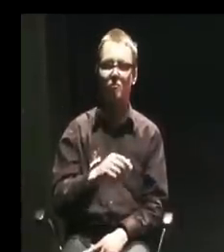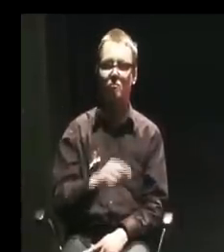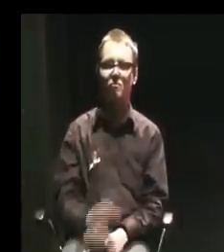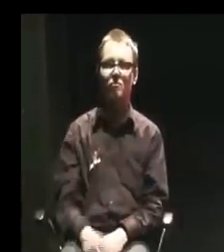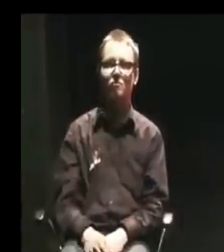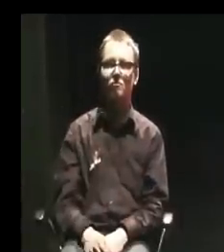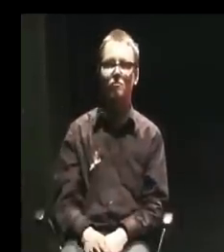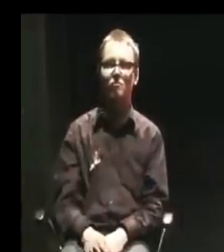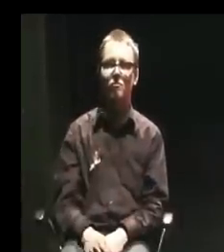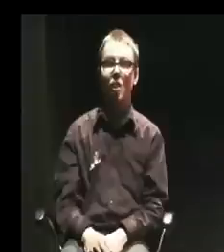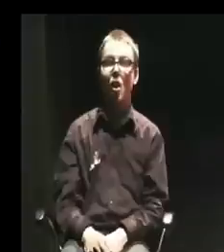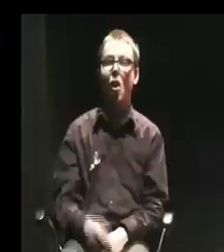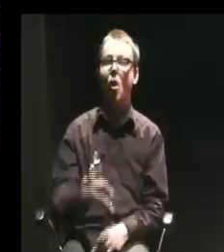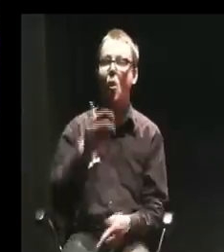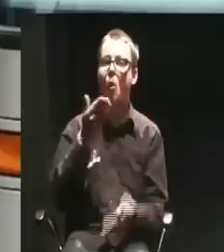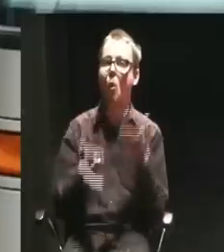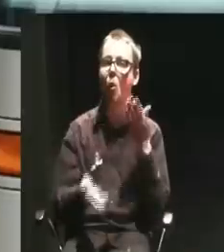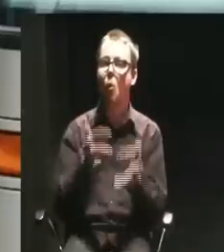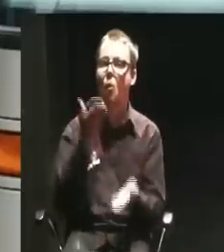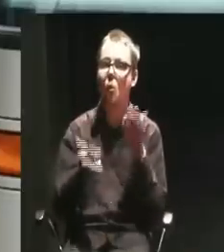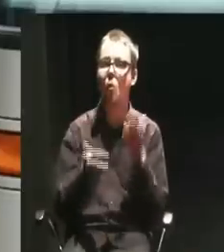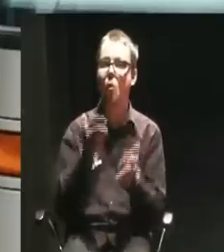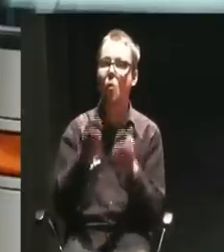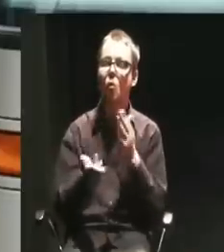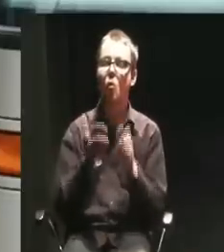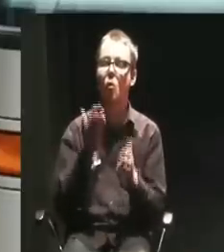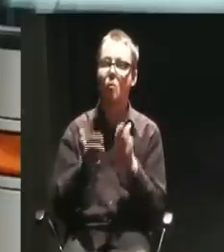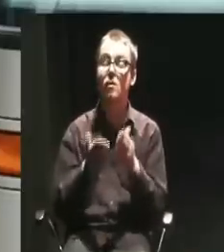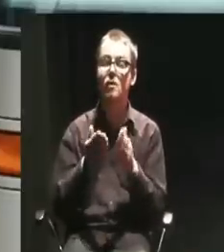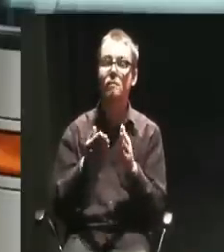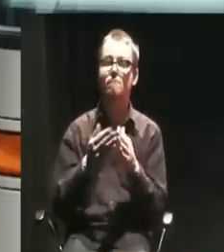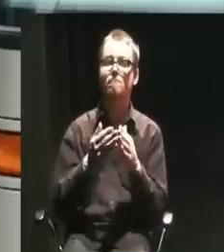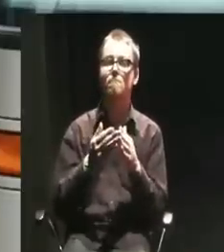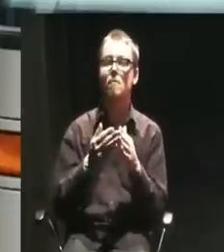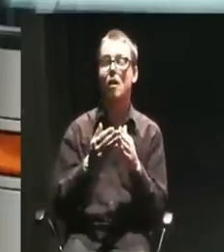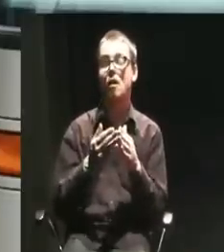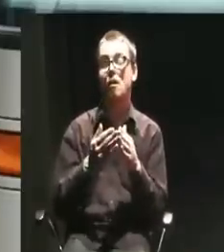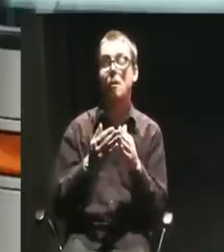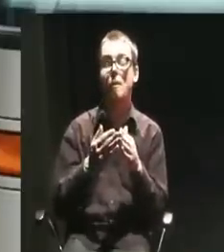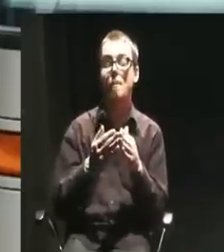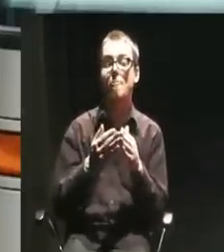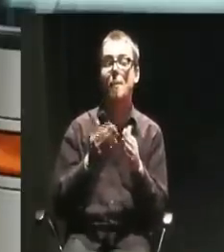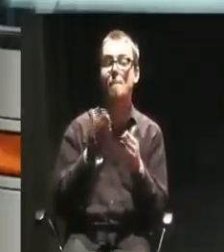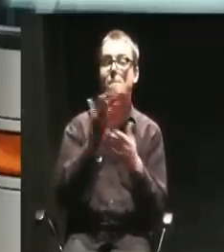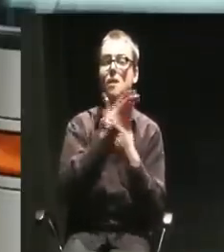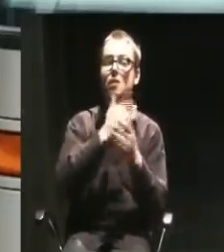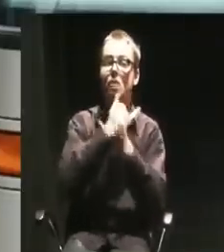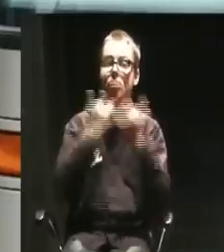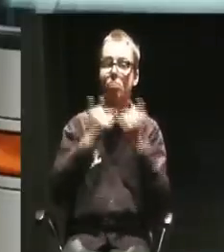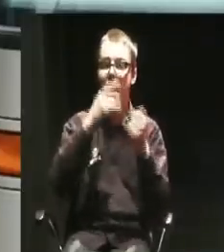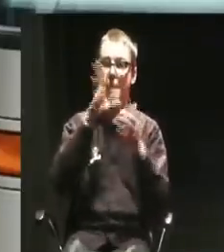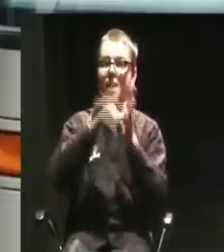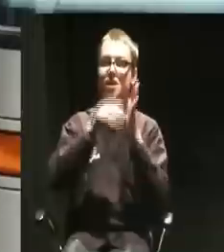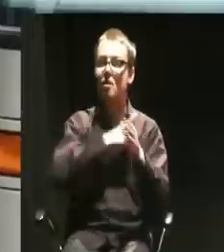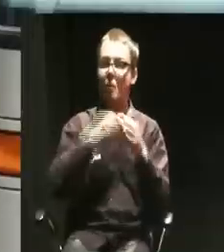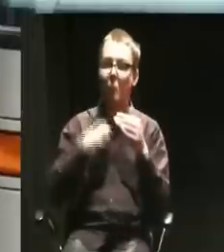Jesteśmy w czołówce miast w Polsce. Zaraz wam to wszystkim uświadomię. Tak